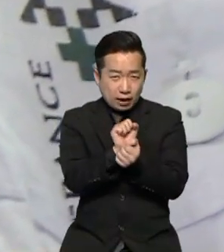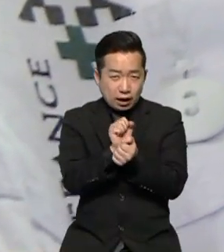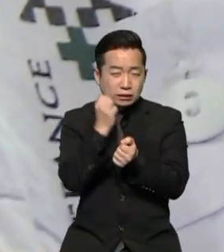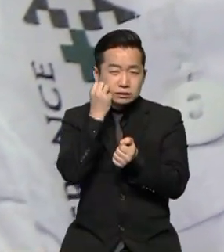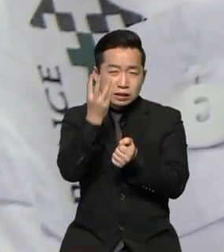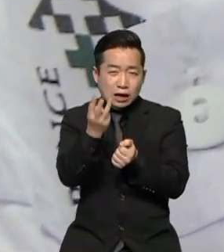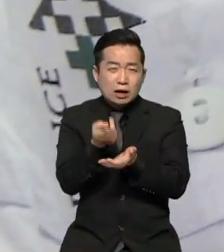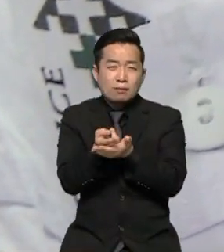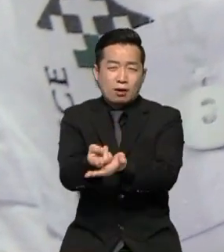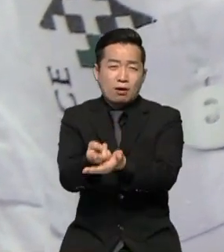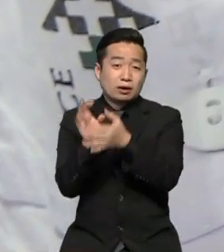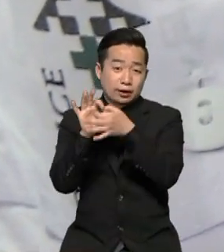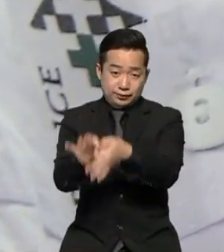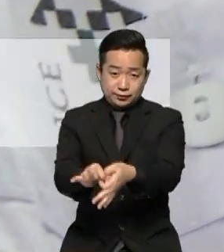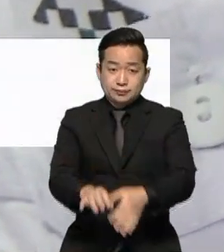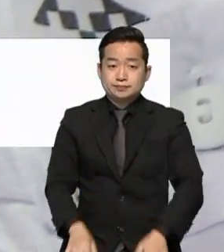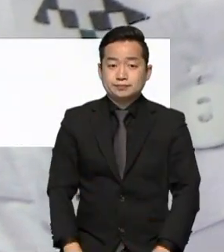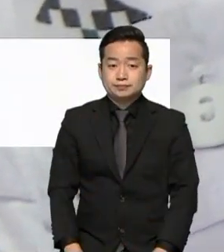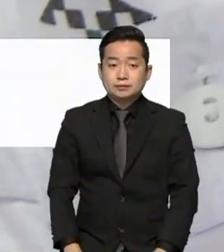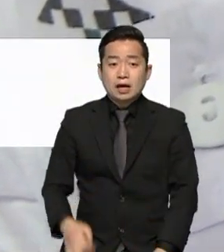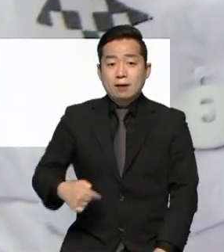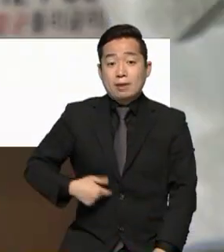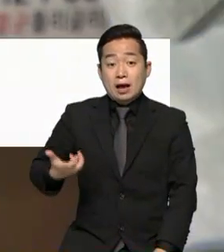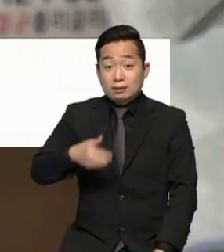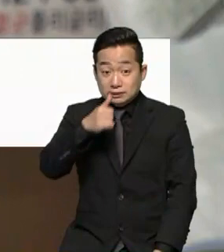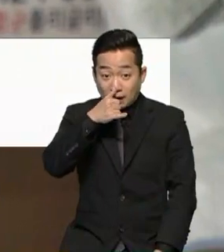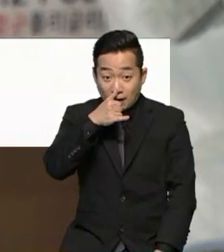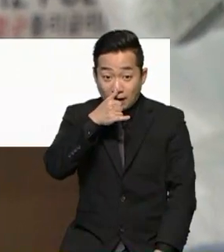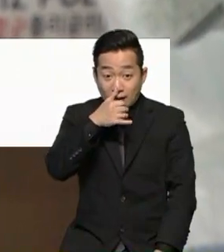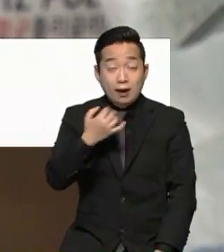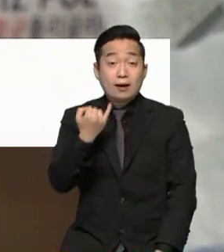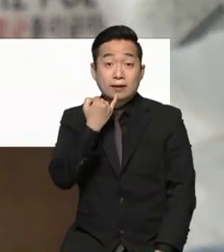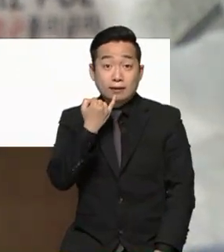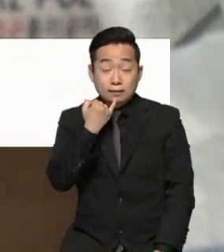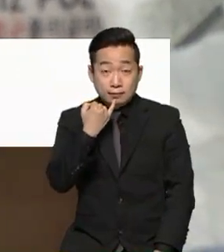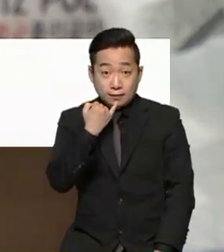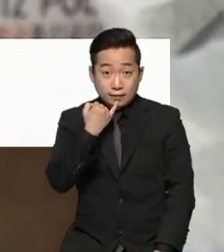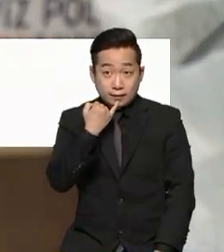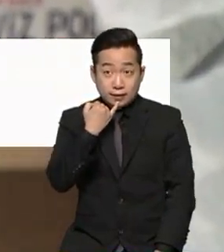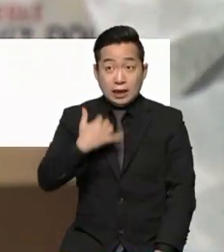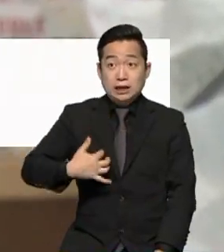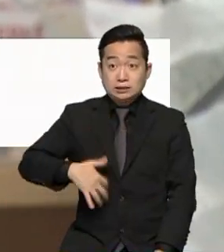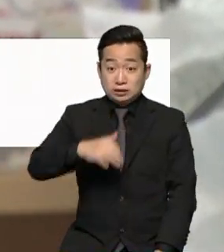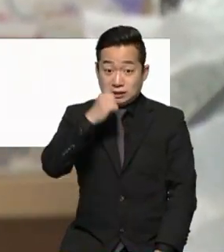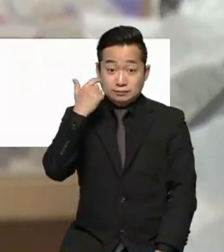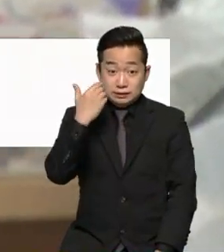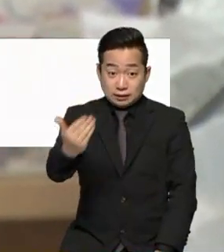병원 신세입니다 제 안 아프세요 괜찮으세요 설사는